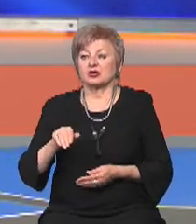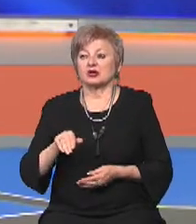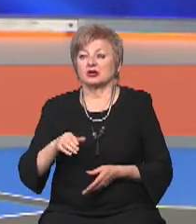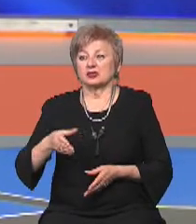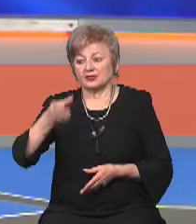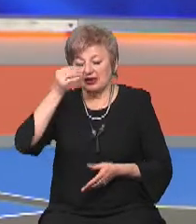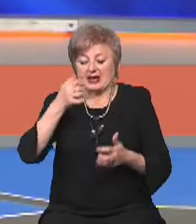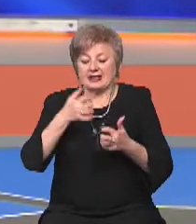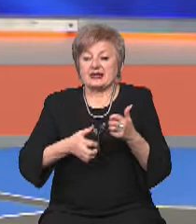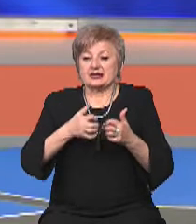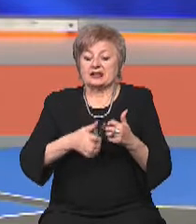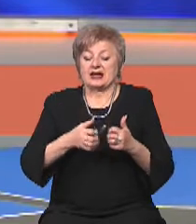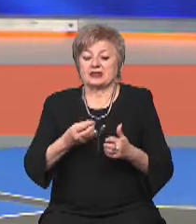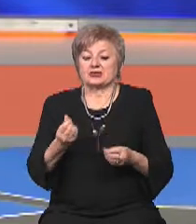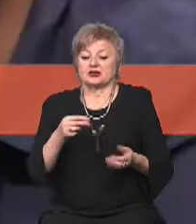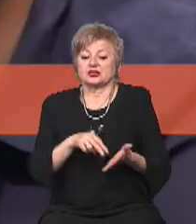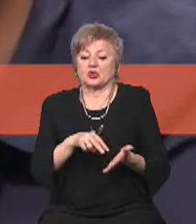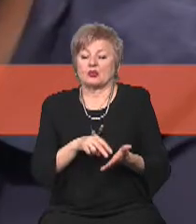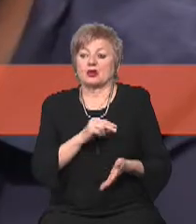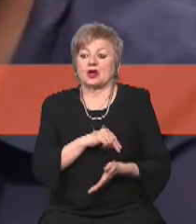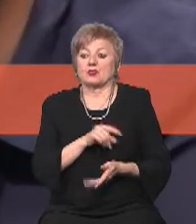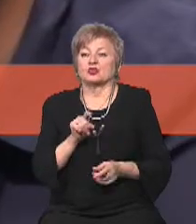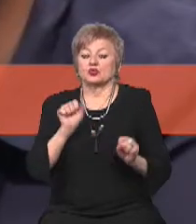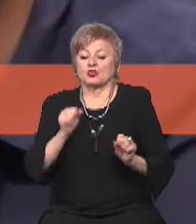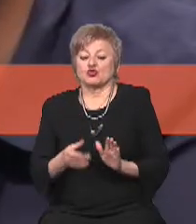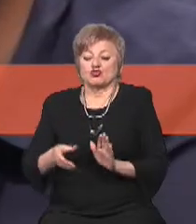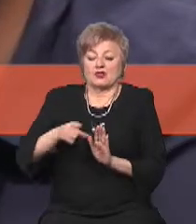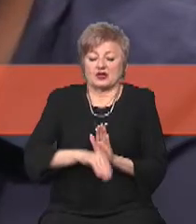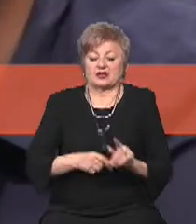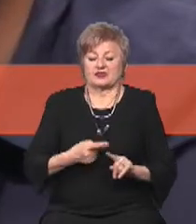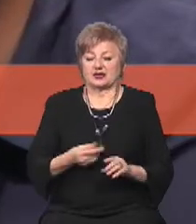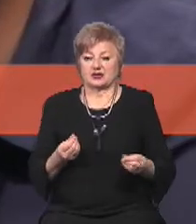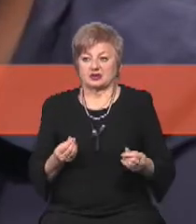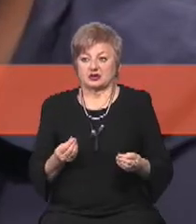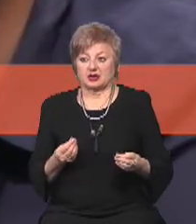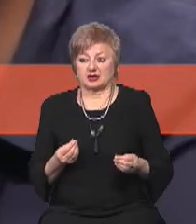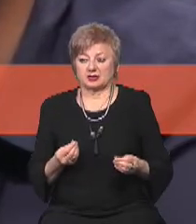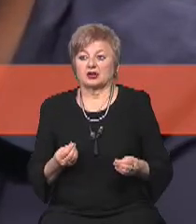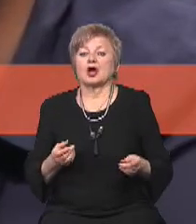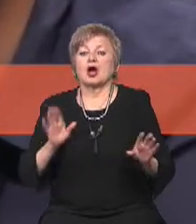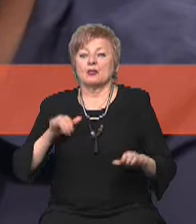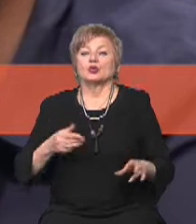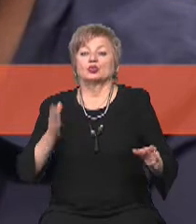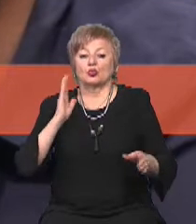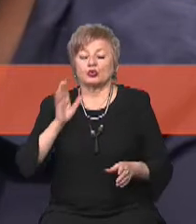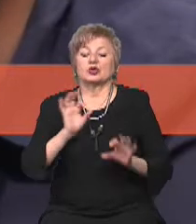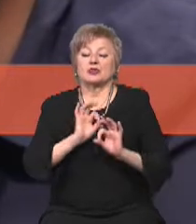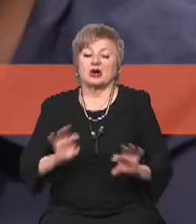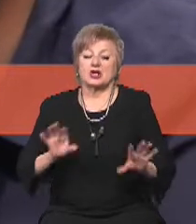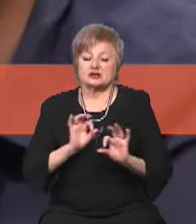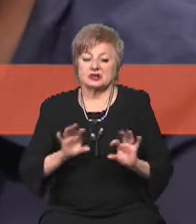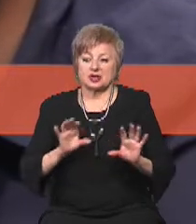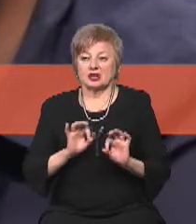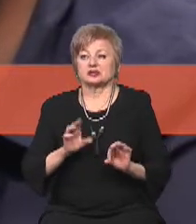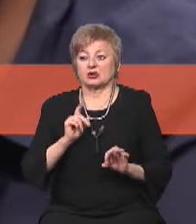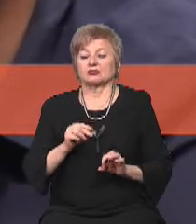роботи, середня вартість роботи, яку ви можете закласти в свій бюджет. Це потрібно ще роз'яснювати. Ми багато працюємо над